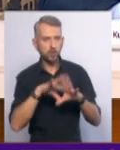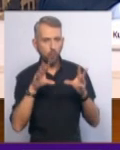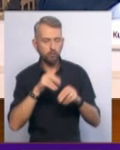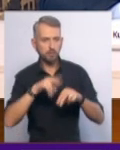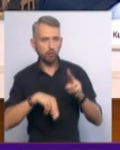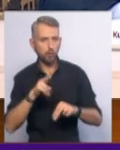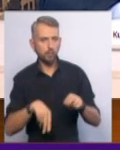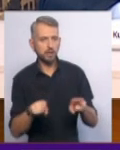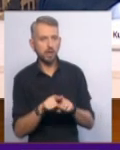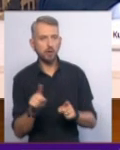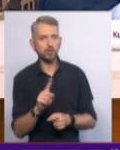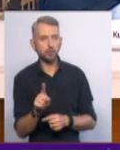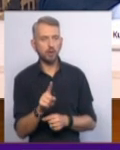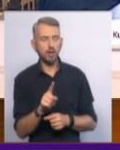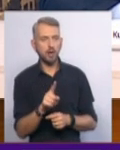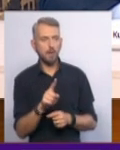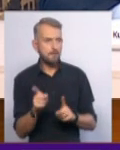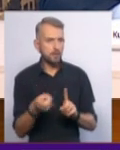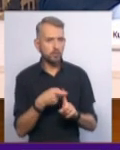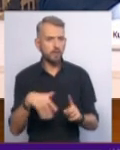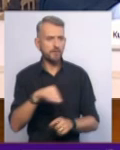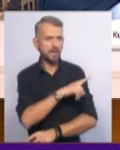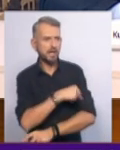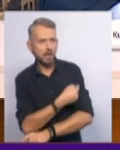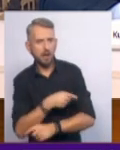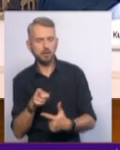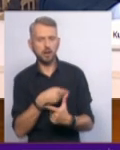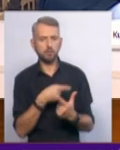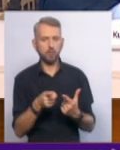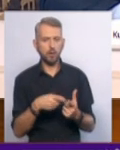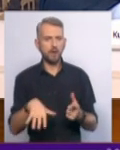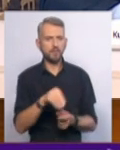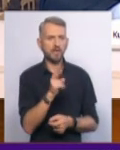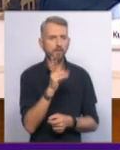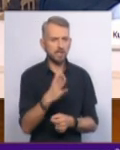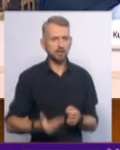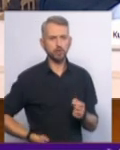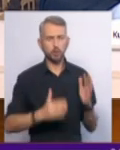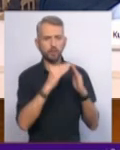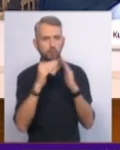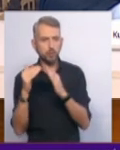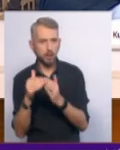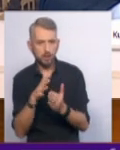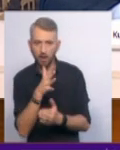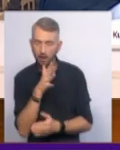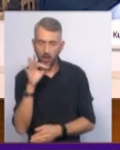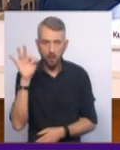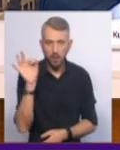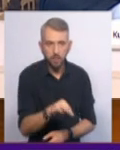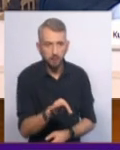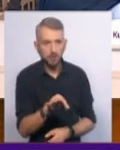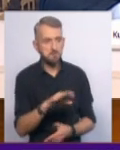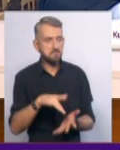побудований таким чином, що підключити всі лікарні або всі квартири, житлові будинки одночасно в місті